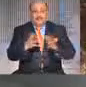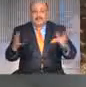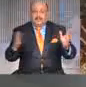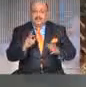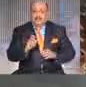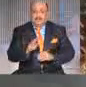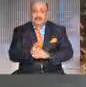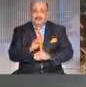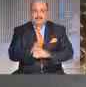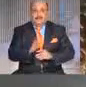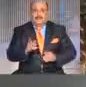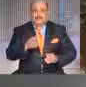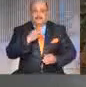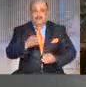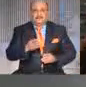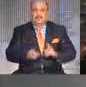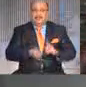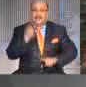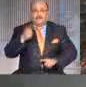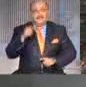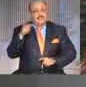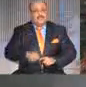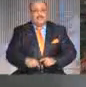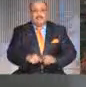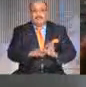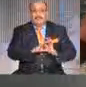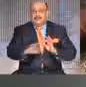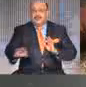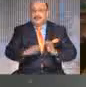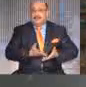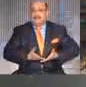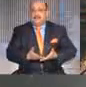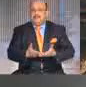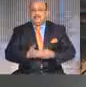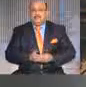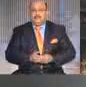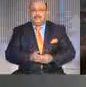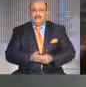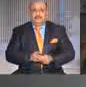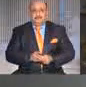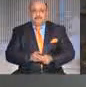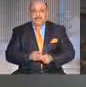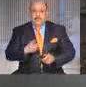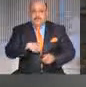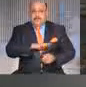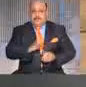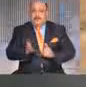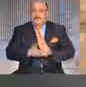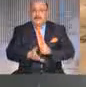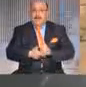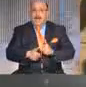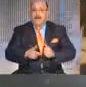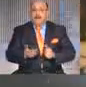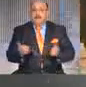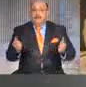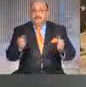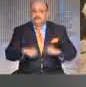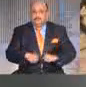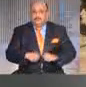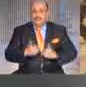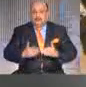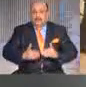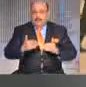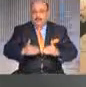من الناس ما كنتش نطالب حتى بخدمة. تو صبحت بطالة، اضطريت أني نخدم على الآليات باش نوكل عائلتي. هو الحال